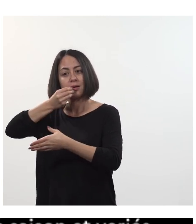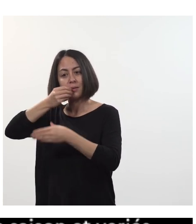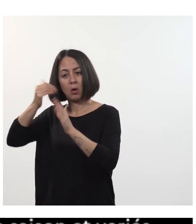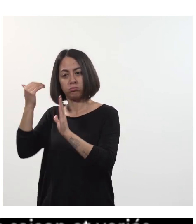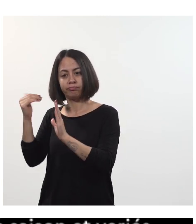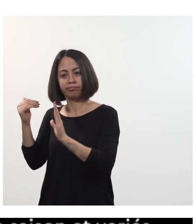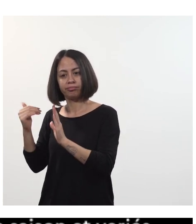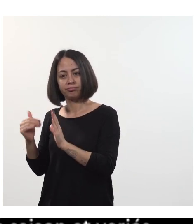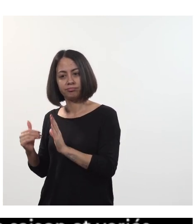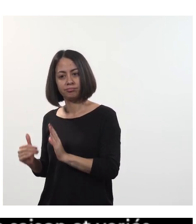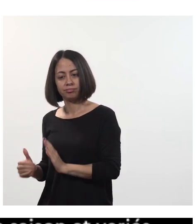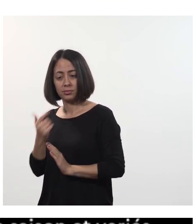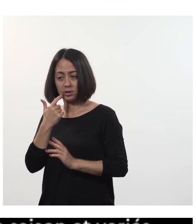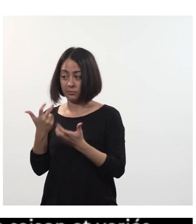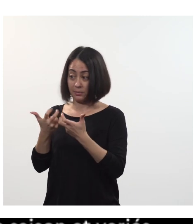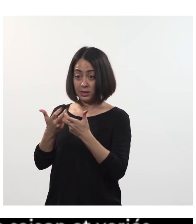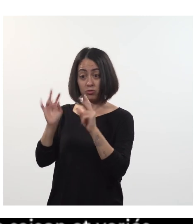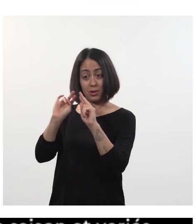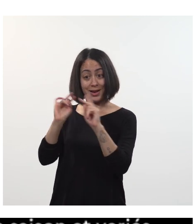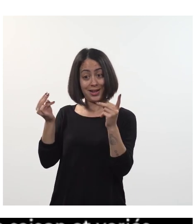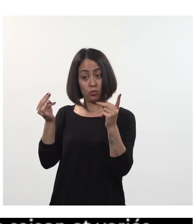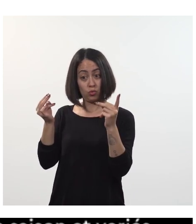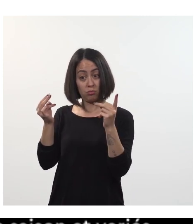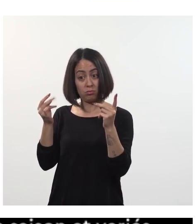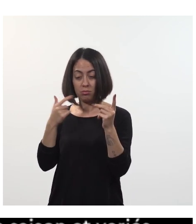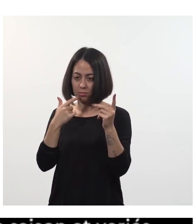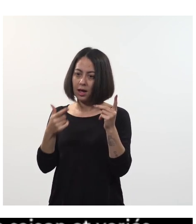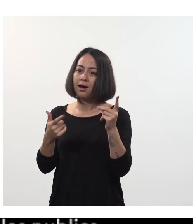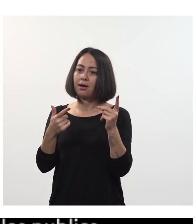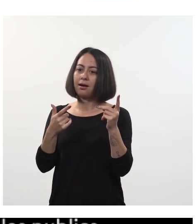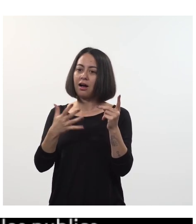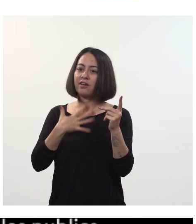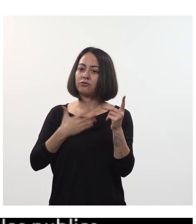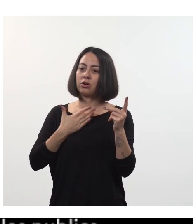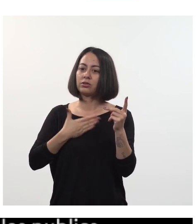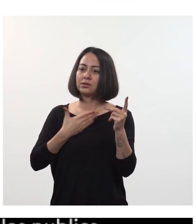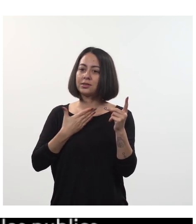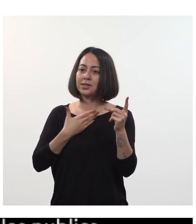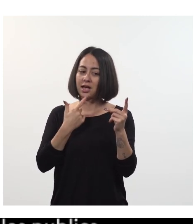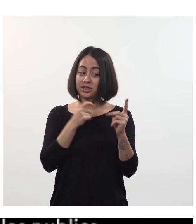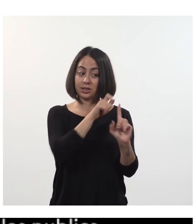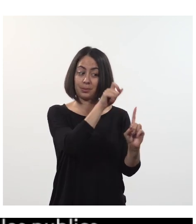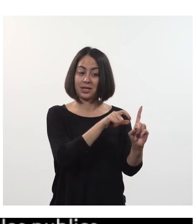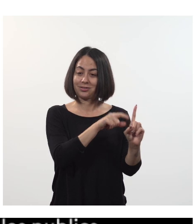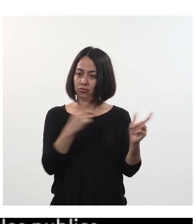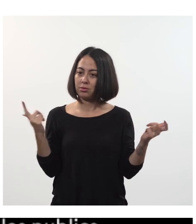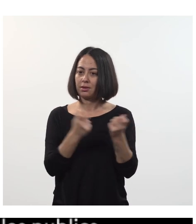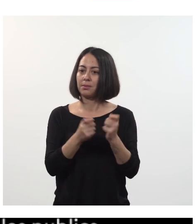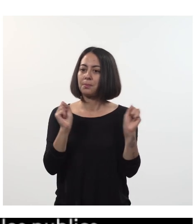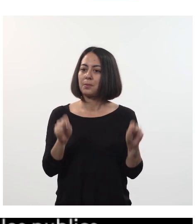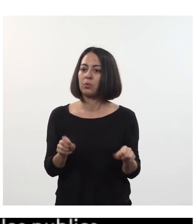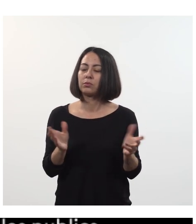par exemple, tel ou tel légume qui est plus favorable pour la personne que vous accueillez. Et vous